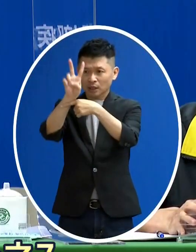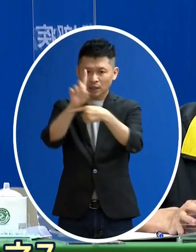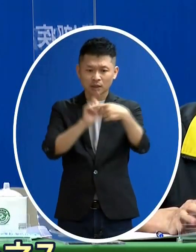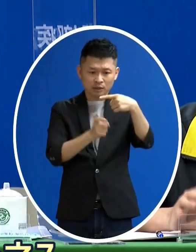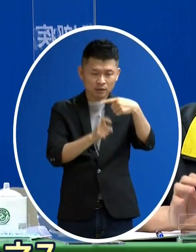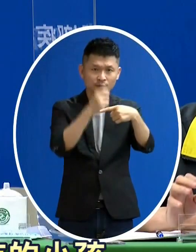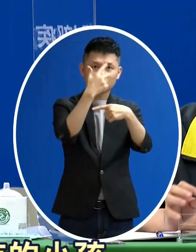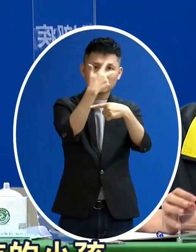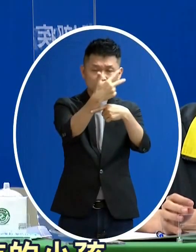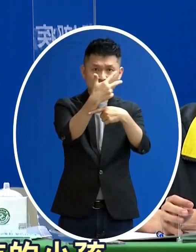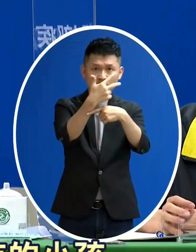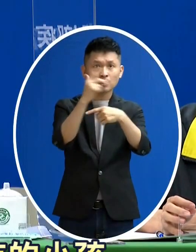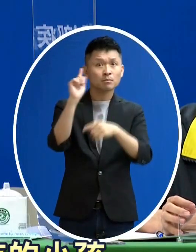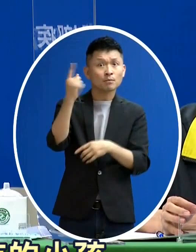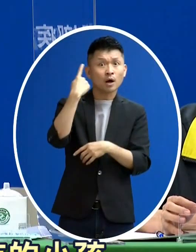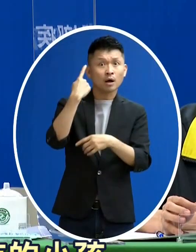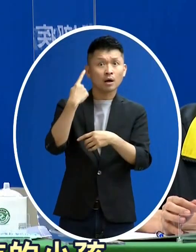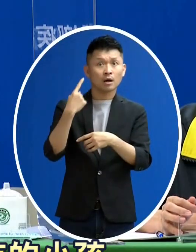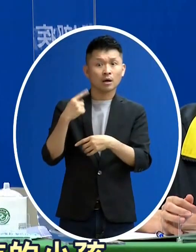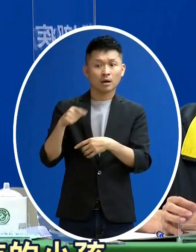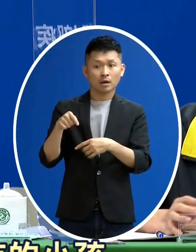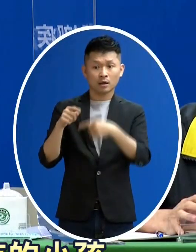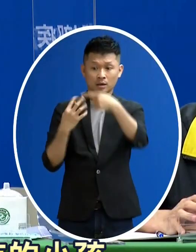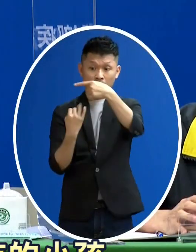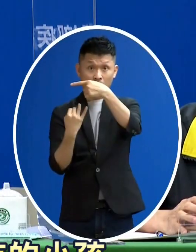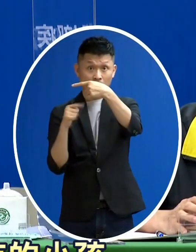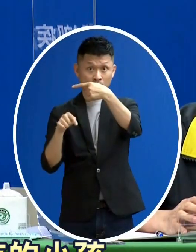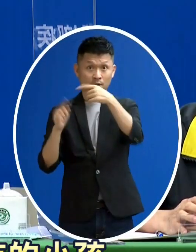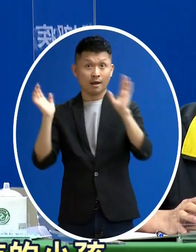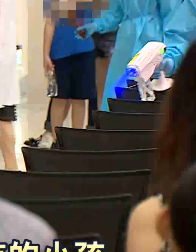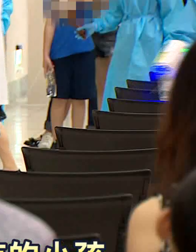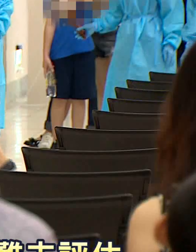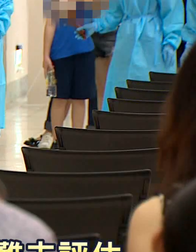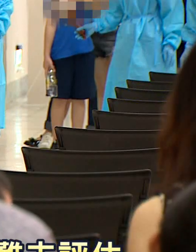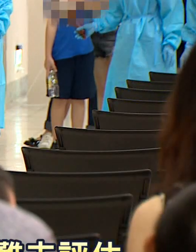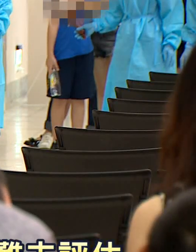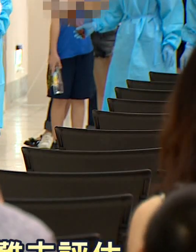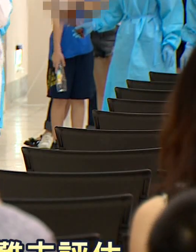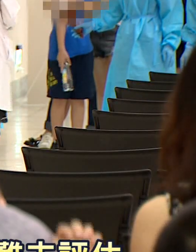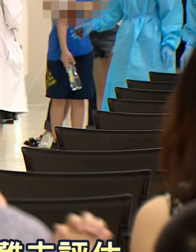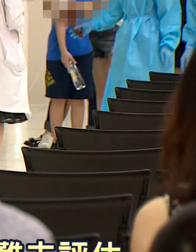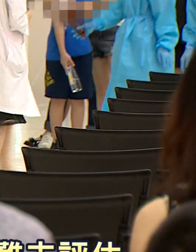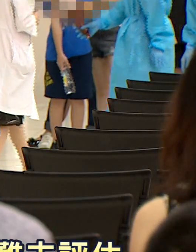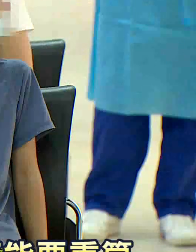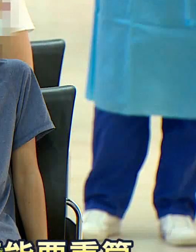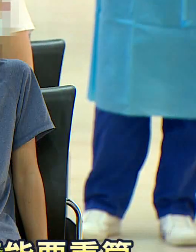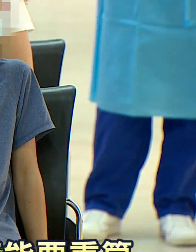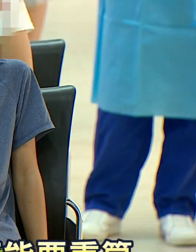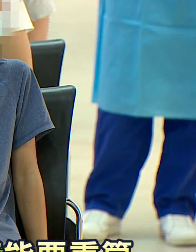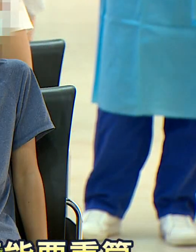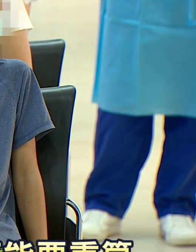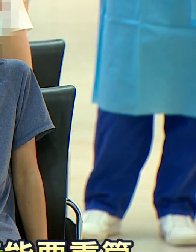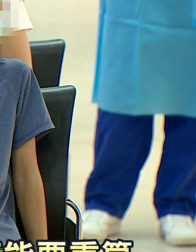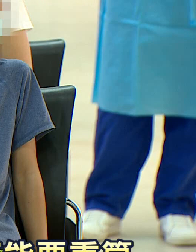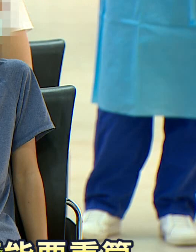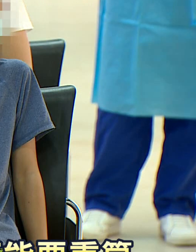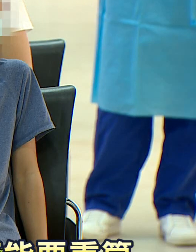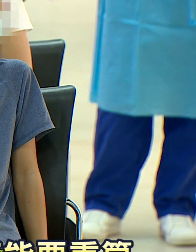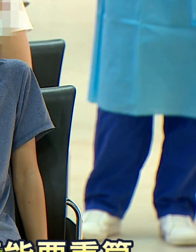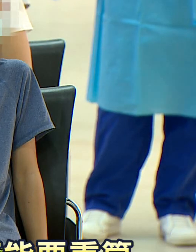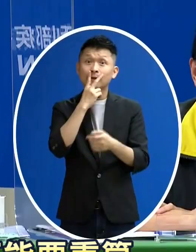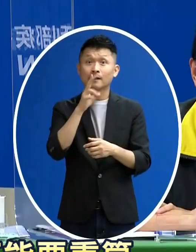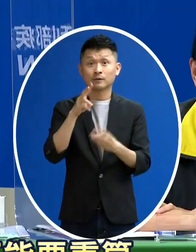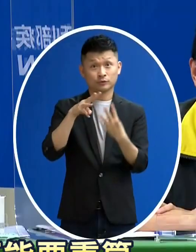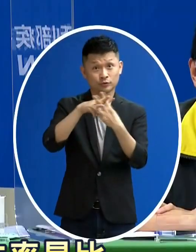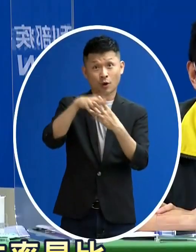啊，其实那个都是分母是所有的小孩。所以解读上面我们就很难去评估 Omicron 时代所有的数字可能要重